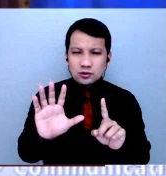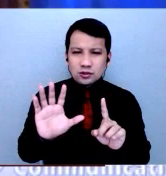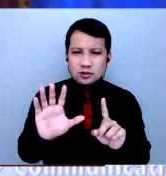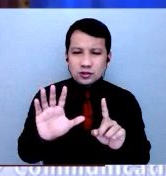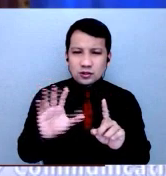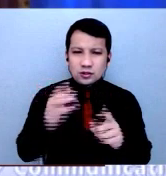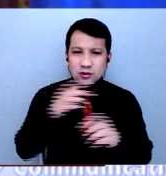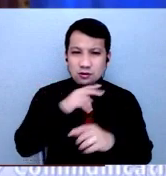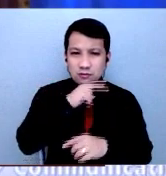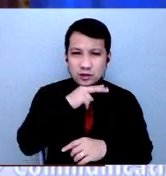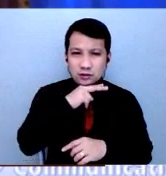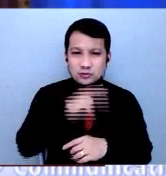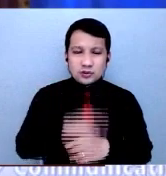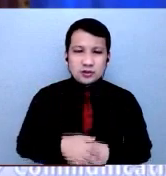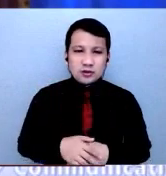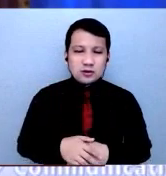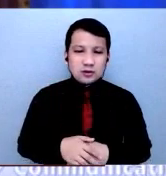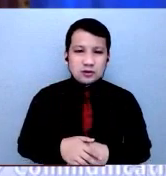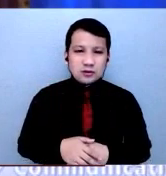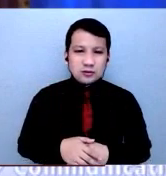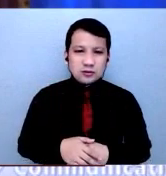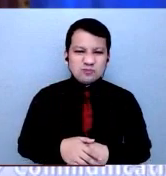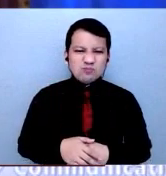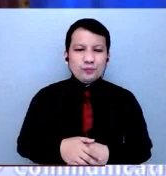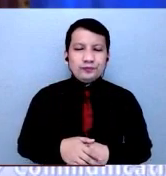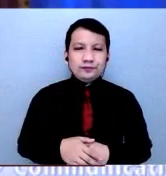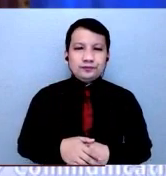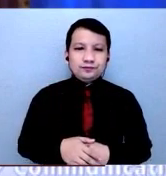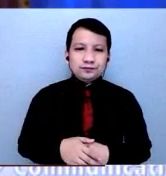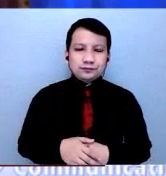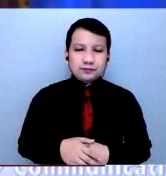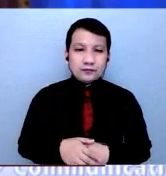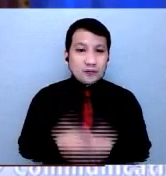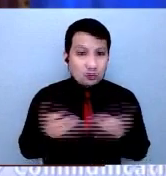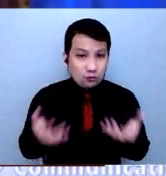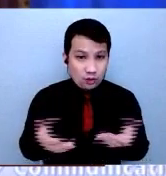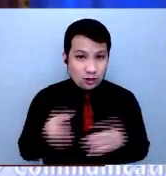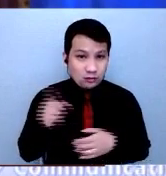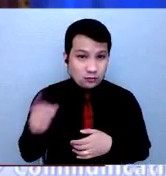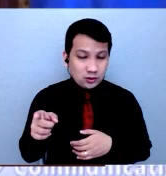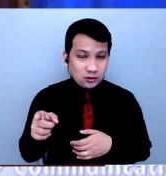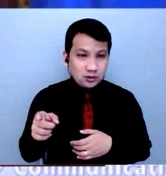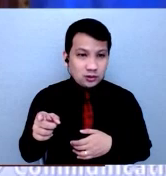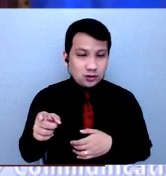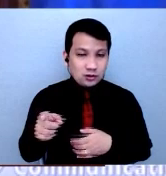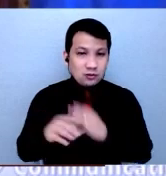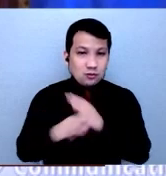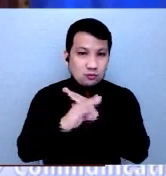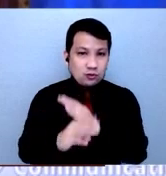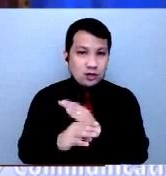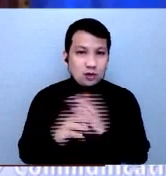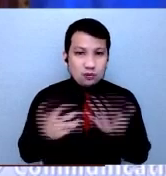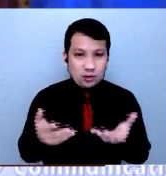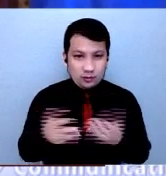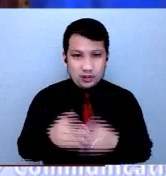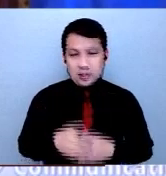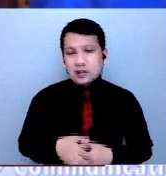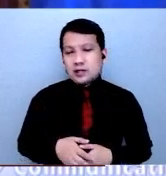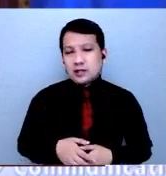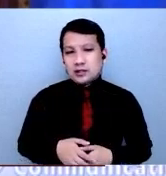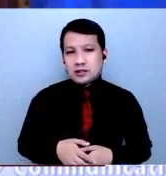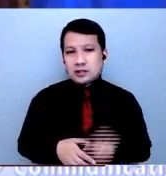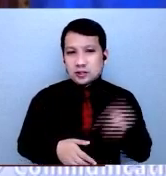virus or virus. Wala pa silang depensa. They